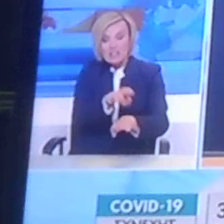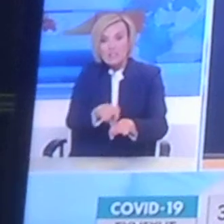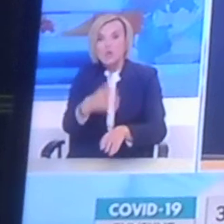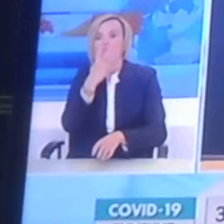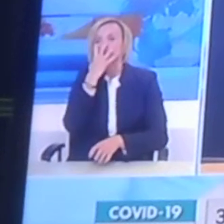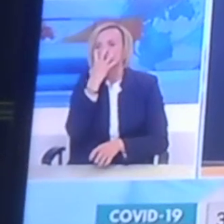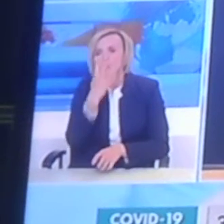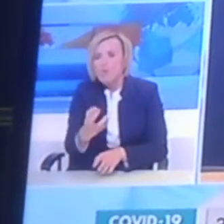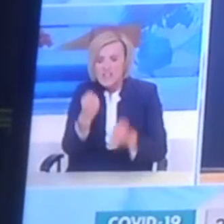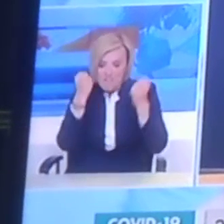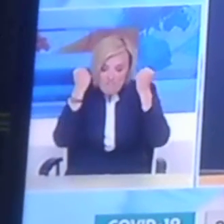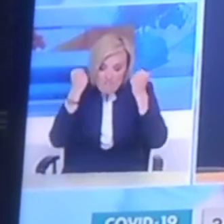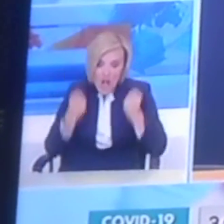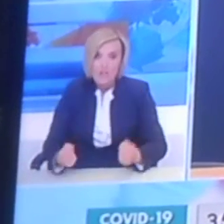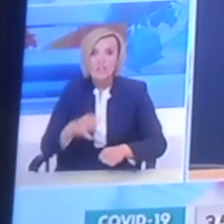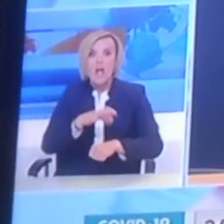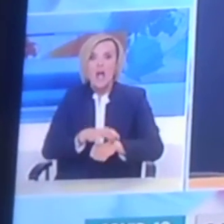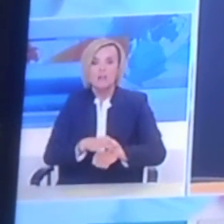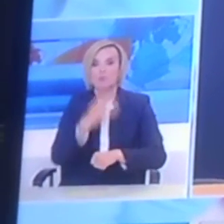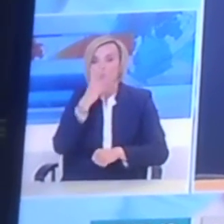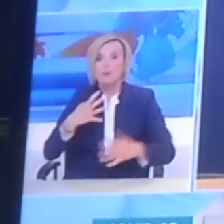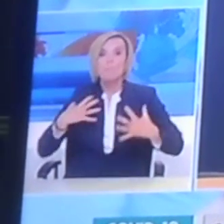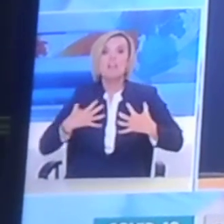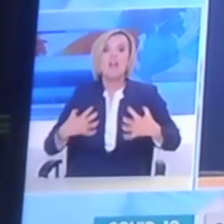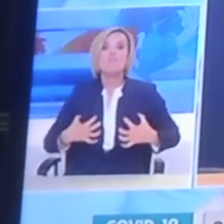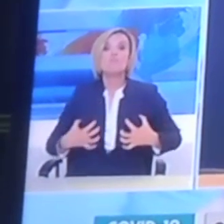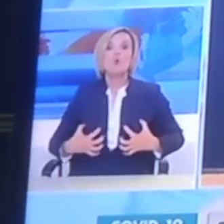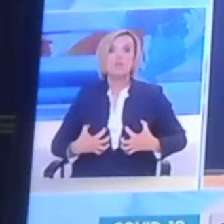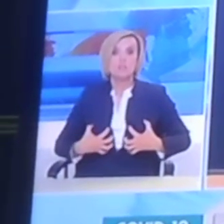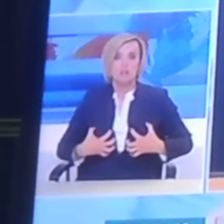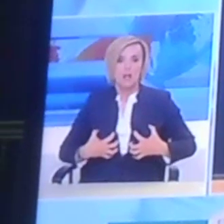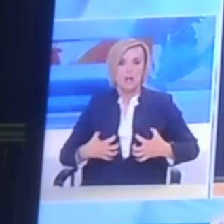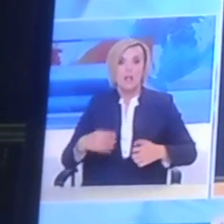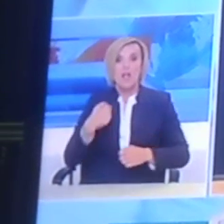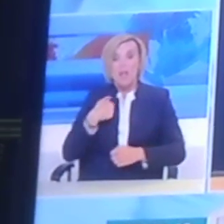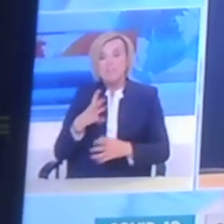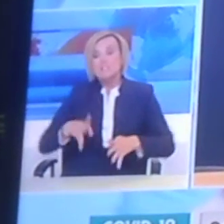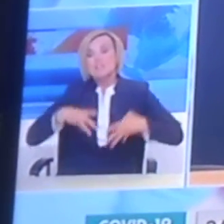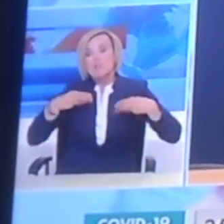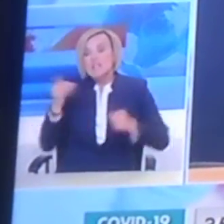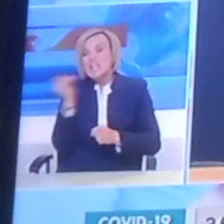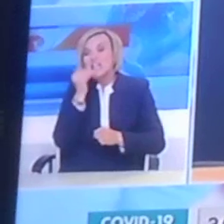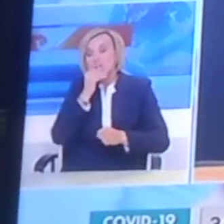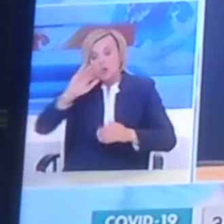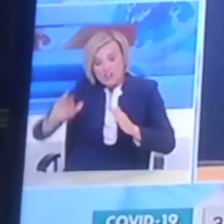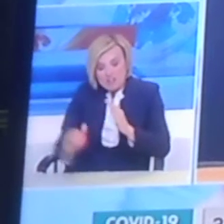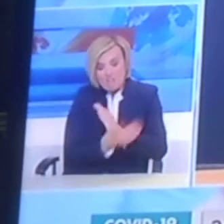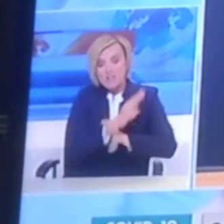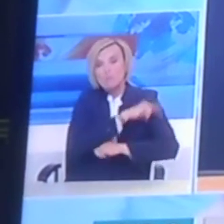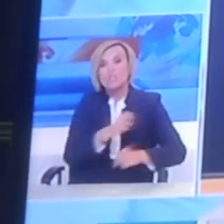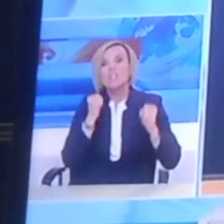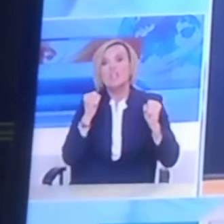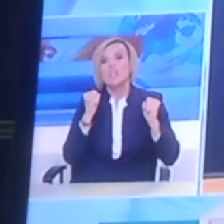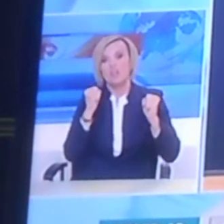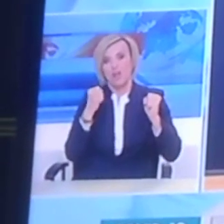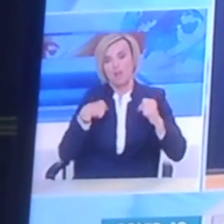πνευμονία. Σε όλους ευχόμαστε γρήγορη ανάρρωση, να μην χρειαστεί να διασωληνωθούν και εξιτήριο γρήγορα από το νοσοκομείο.